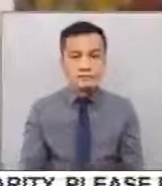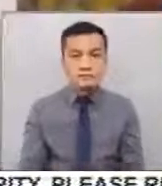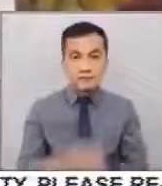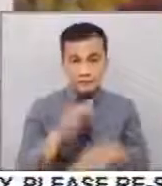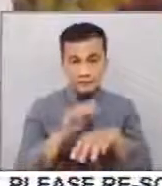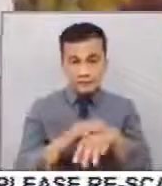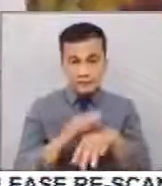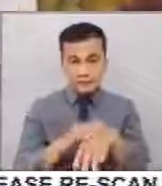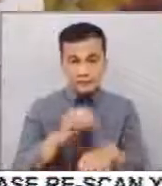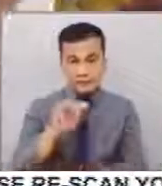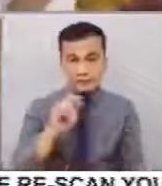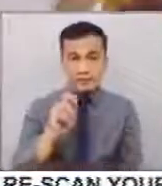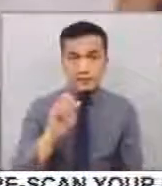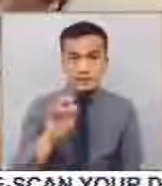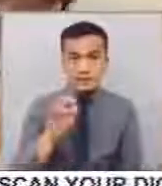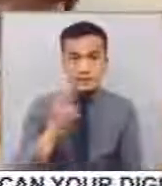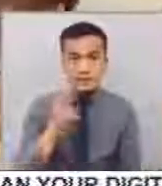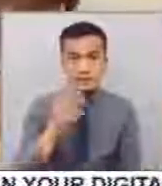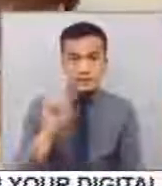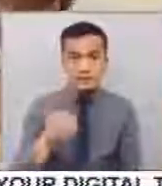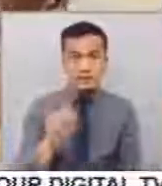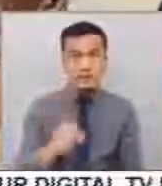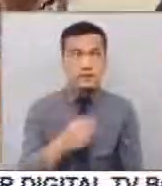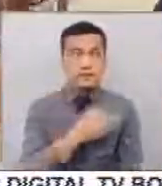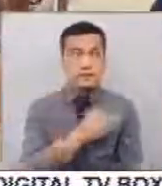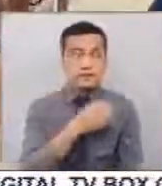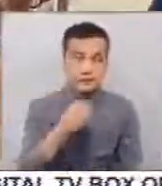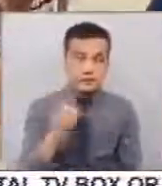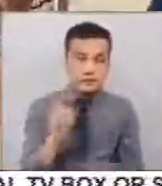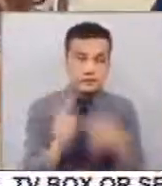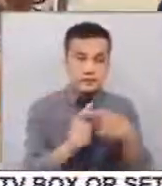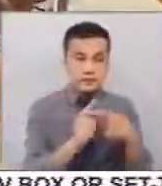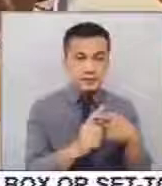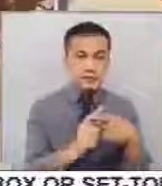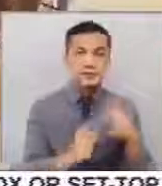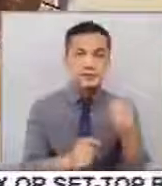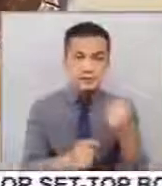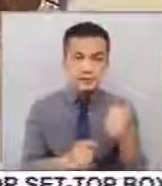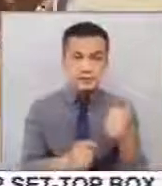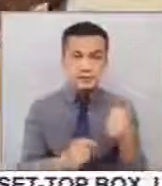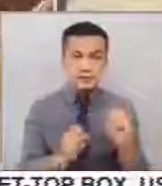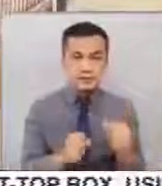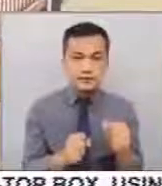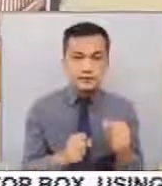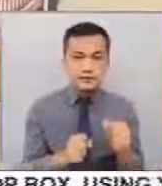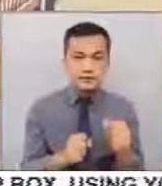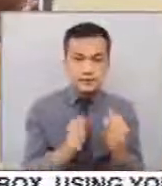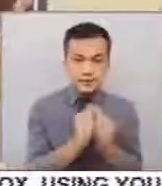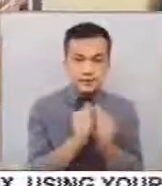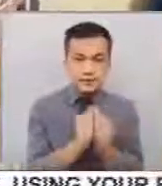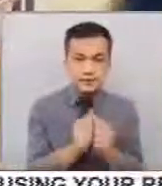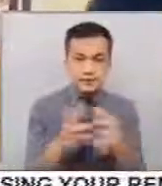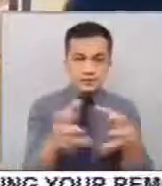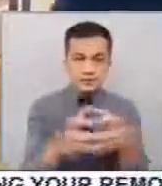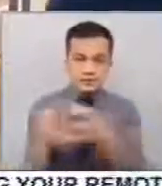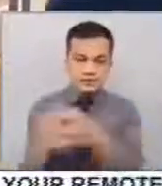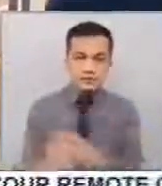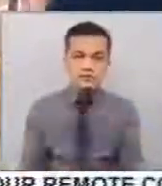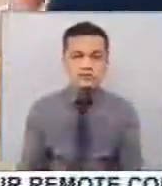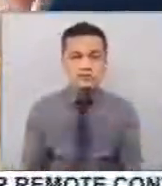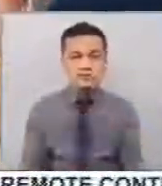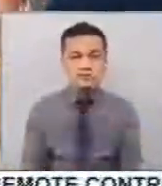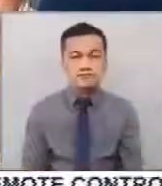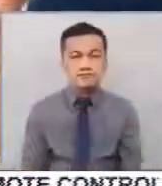30% lamang dapat ang kapasidad sa mga sementeryo at 10 lamang ang dapat magkakasama kada grupo. Maari lamang tumaas